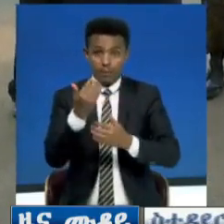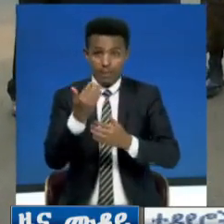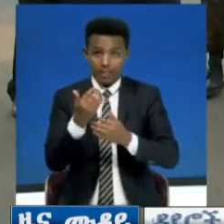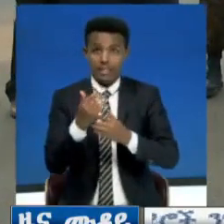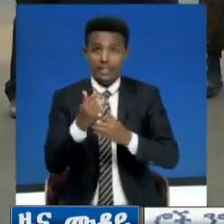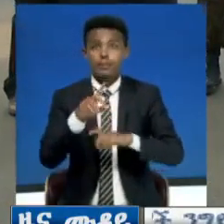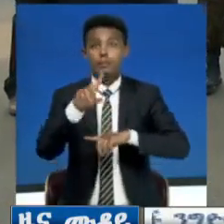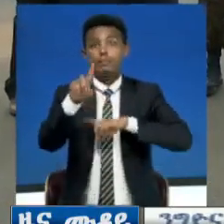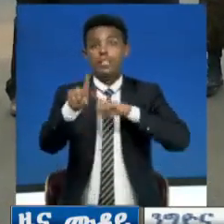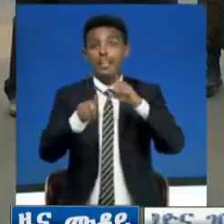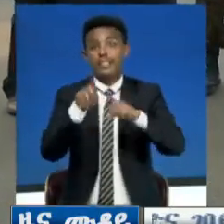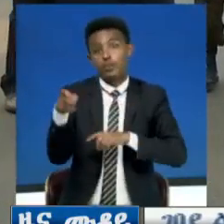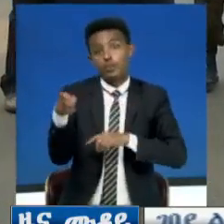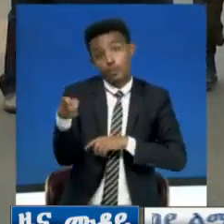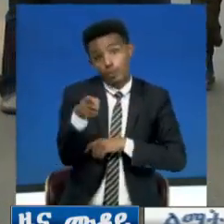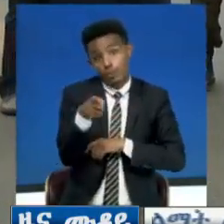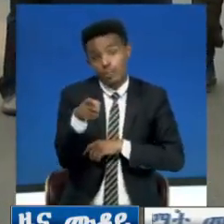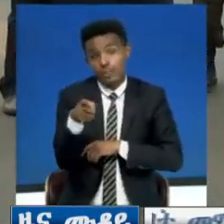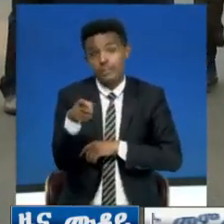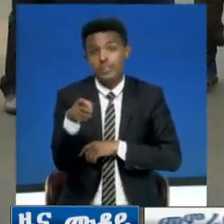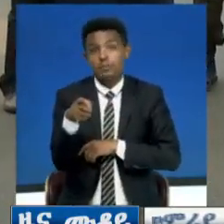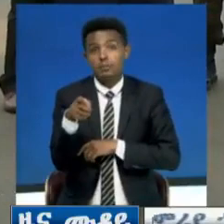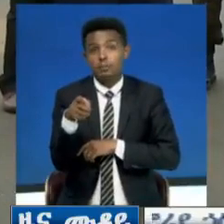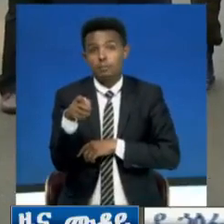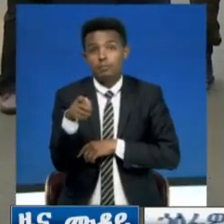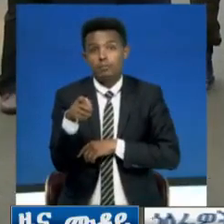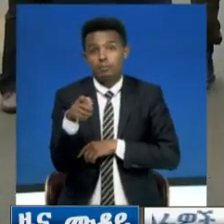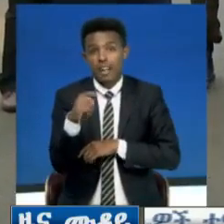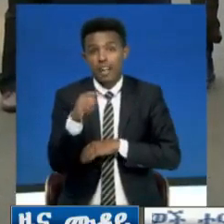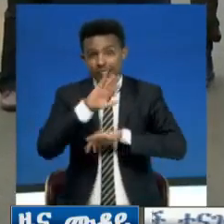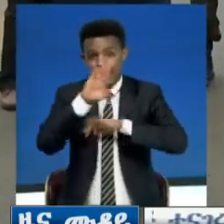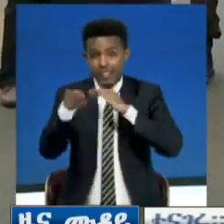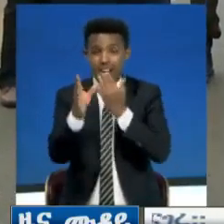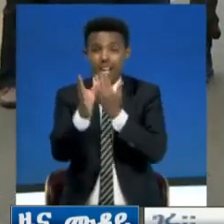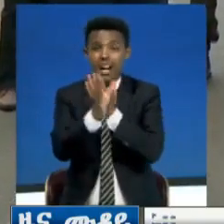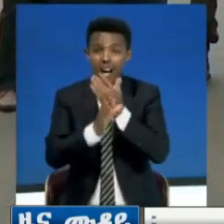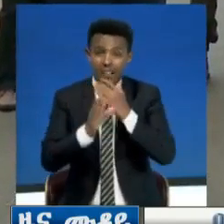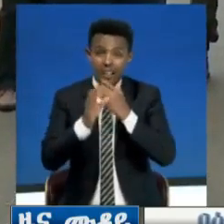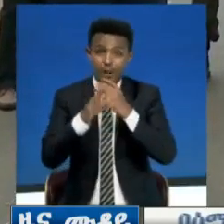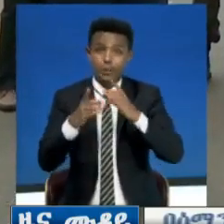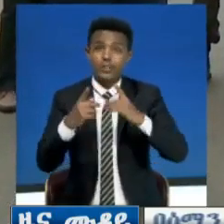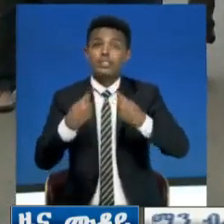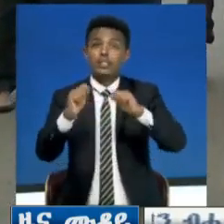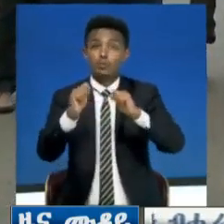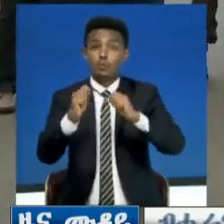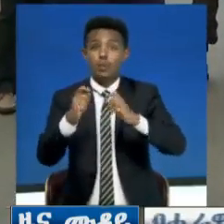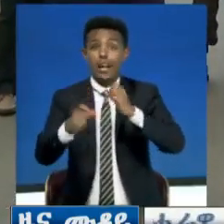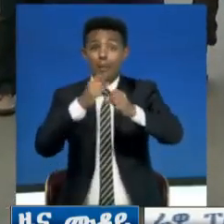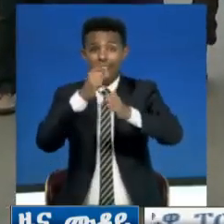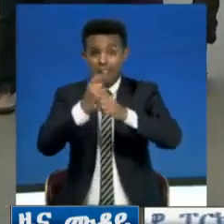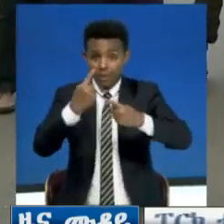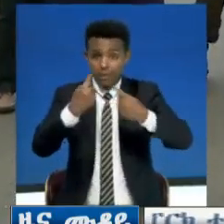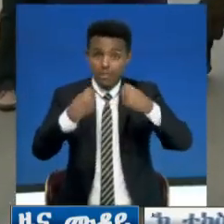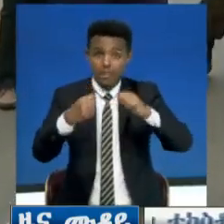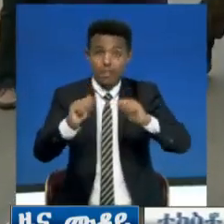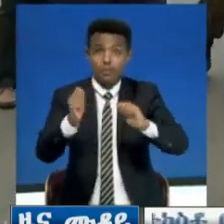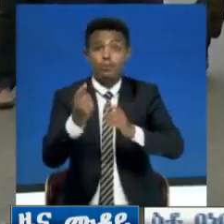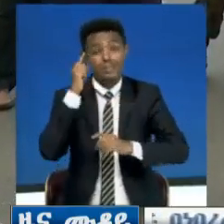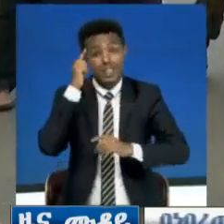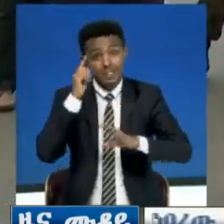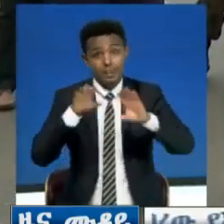የምናነሳቸው ስለሆኑ እንግዲህ አጠቃላይ አገራዊ ጥረቱንም ዓለም አቀፋዊ ጥረቱንም ታሳቢ